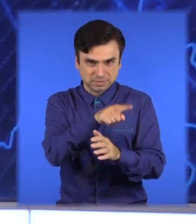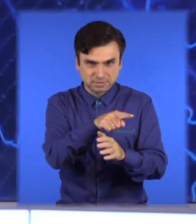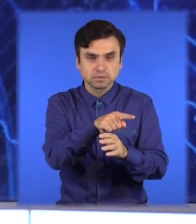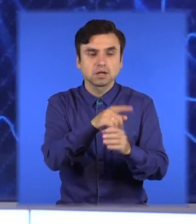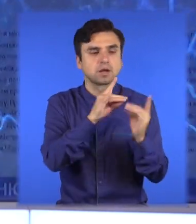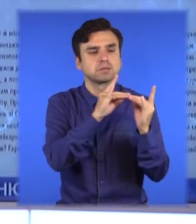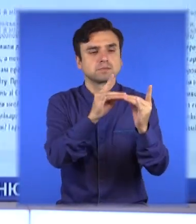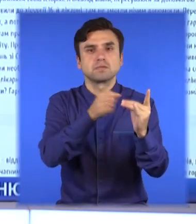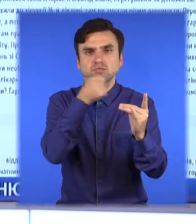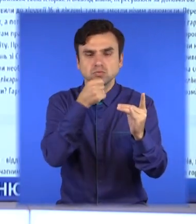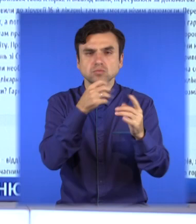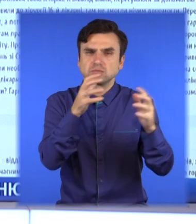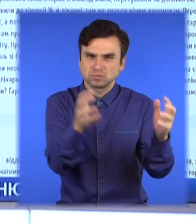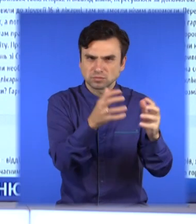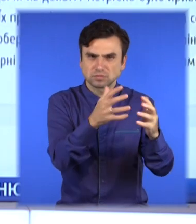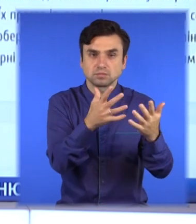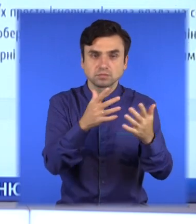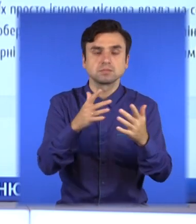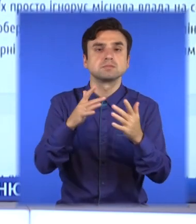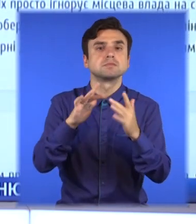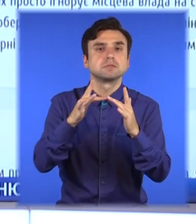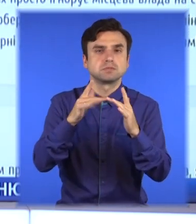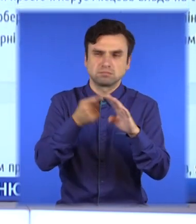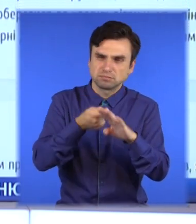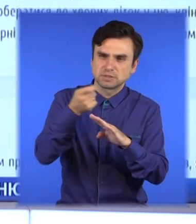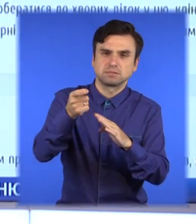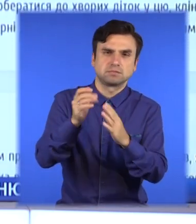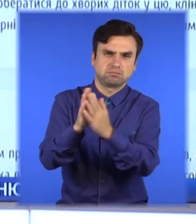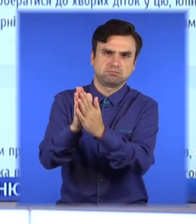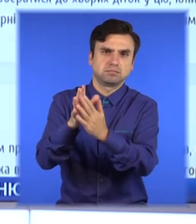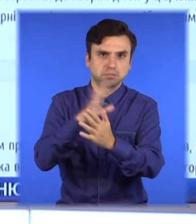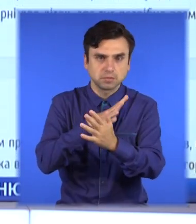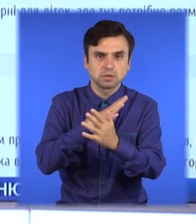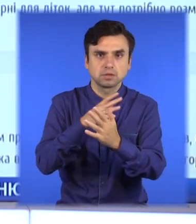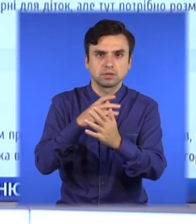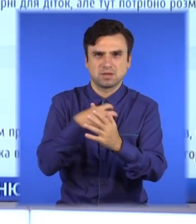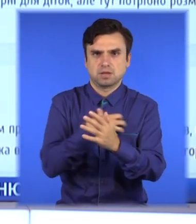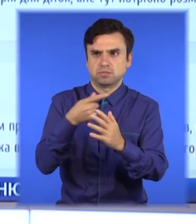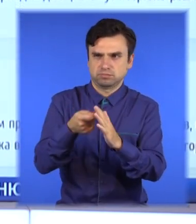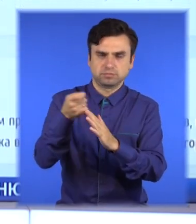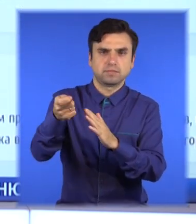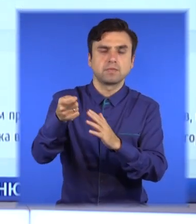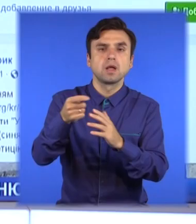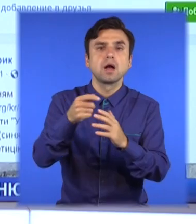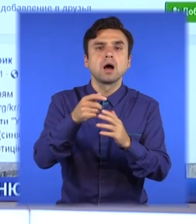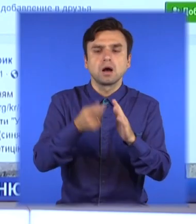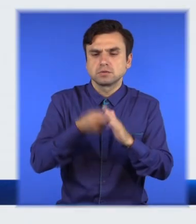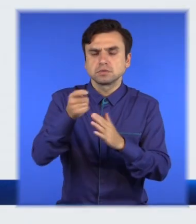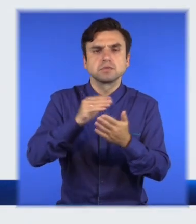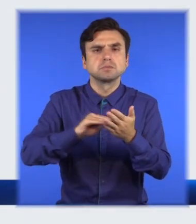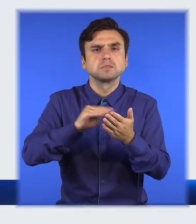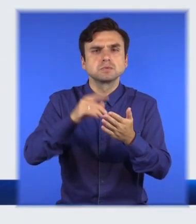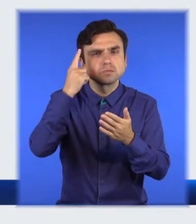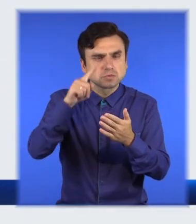8-ї лікарні з таким закликом на сайті «Розумне місто» з'явилася петиція. Її авторка – відома містянка, чемпіонка з кульової стрільби